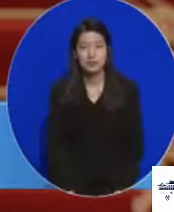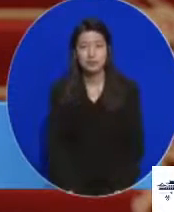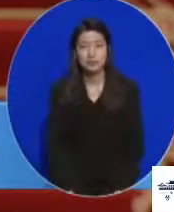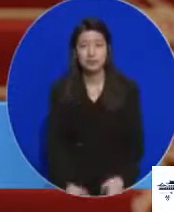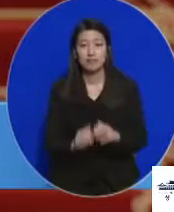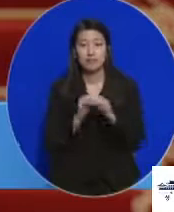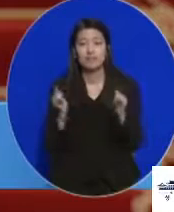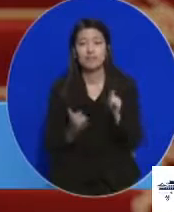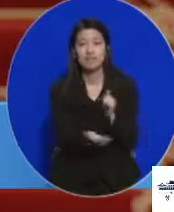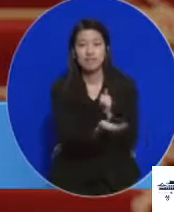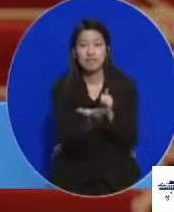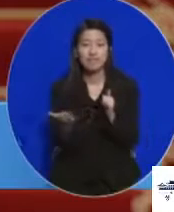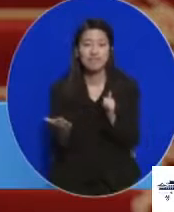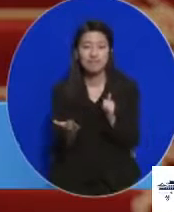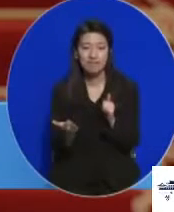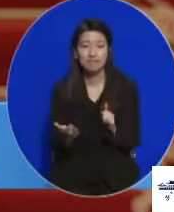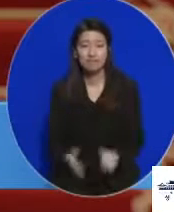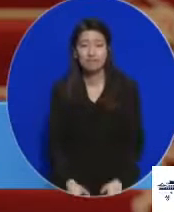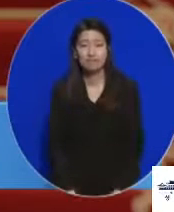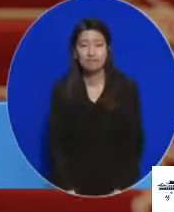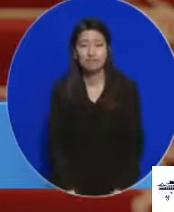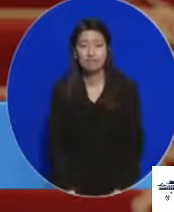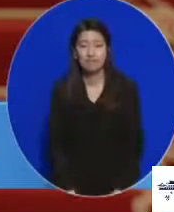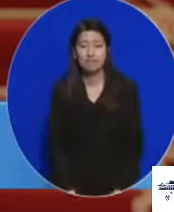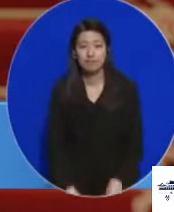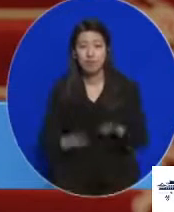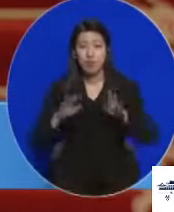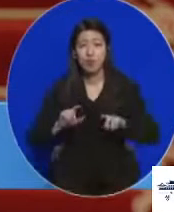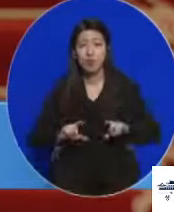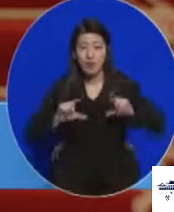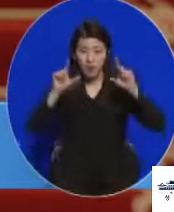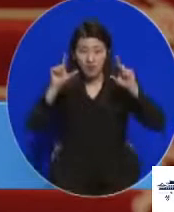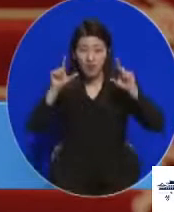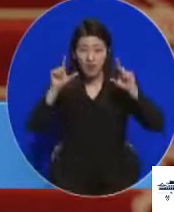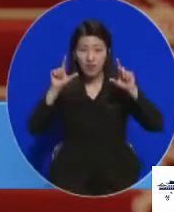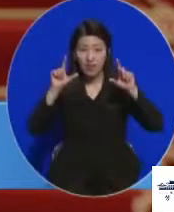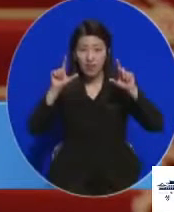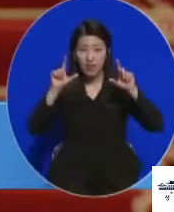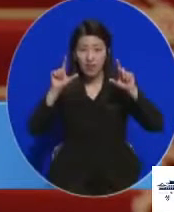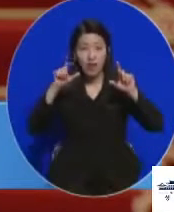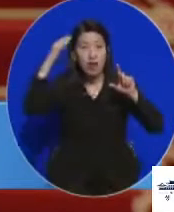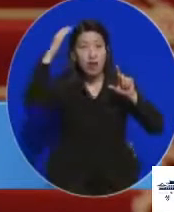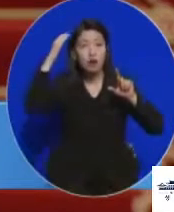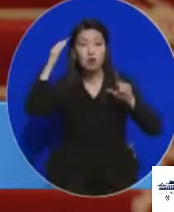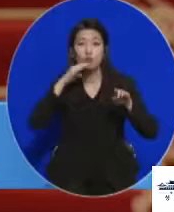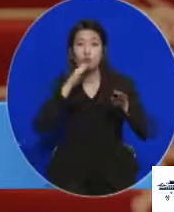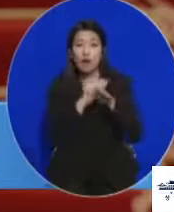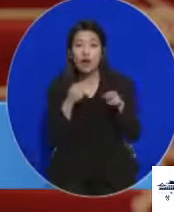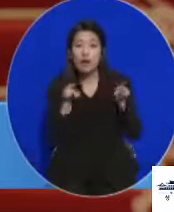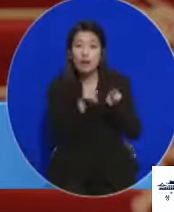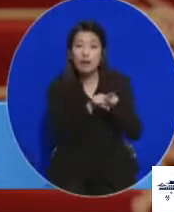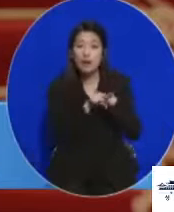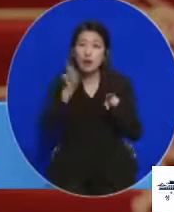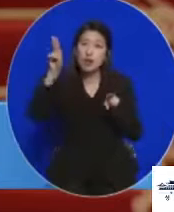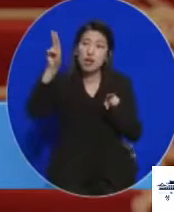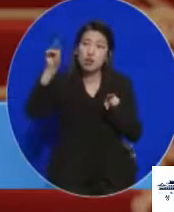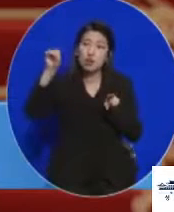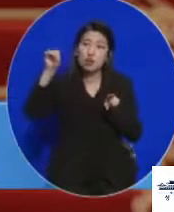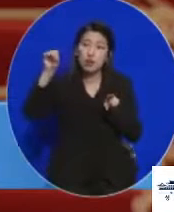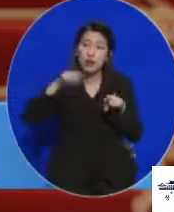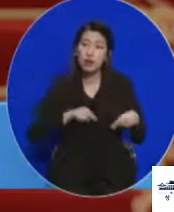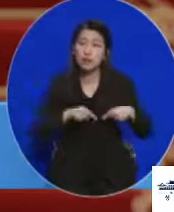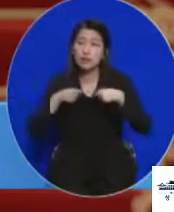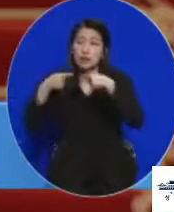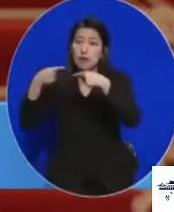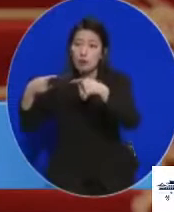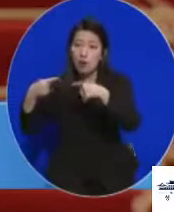국민 여러분 올해는 남북이 un 외 동시 가입한 지 3p